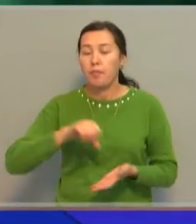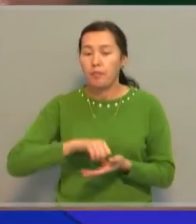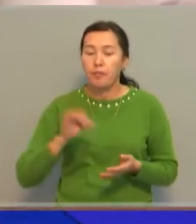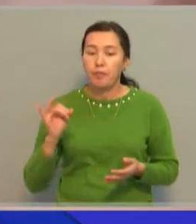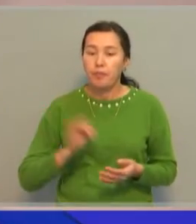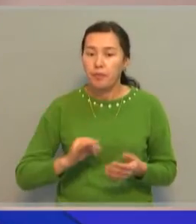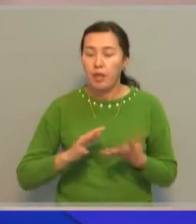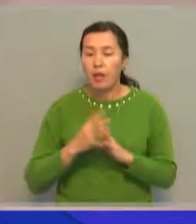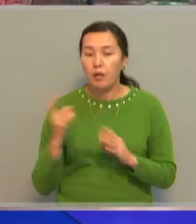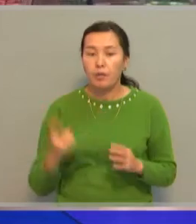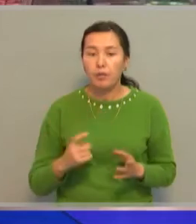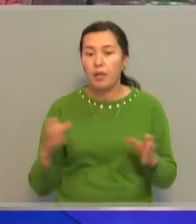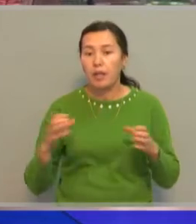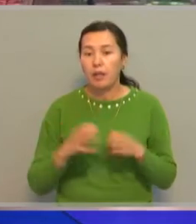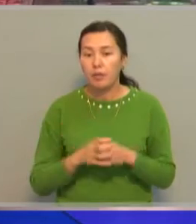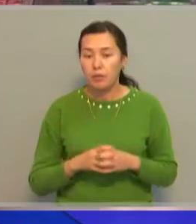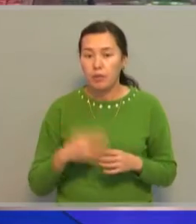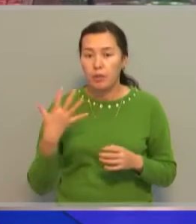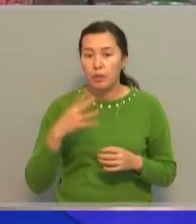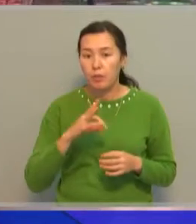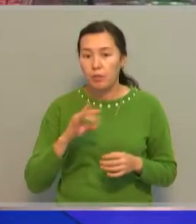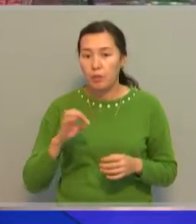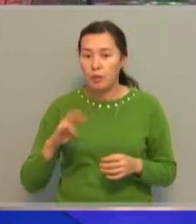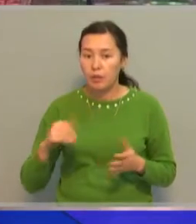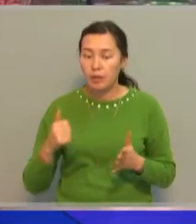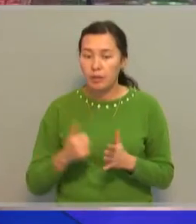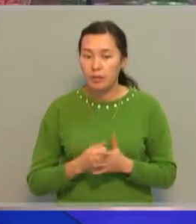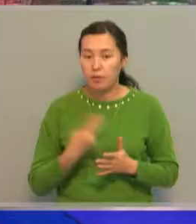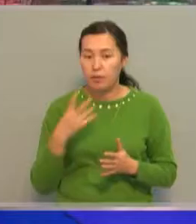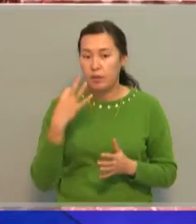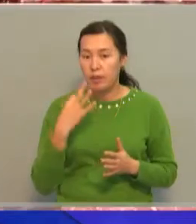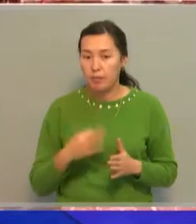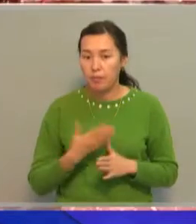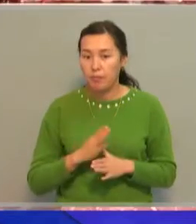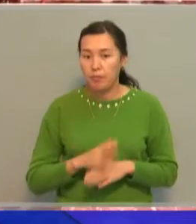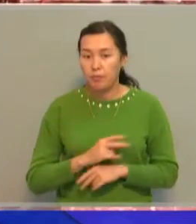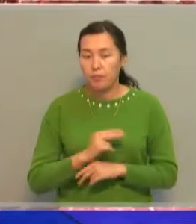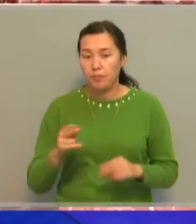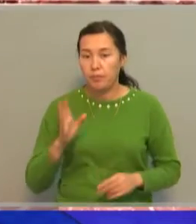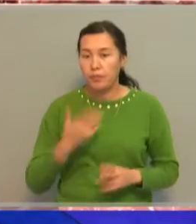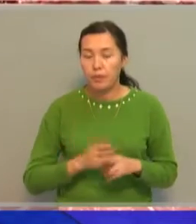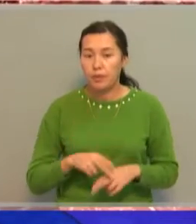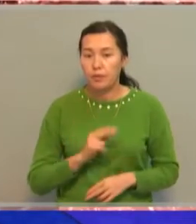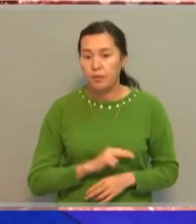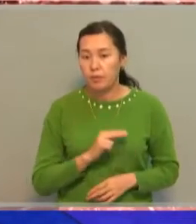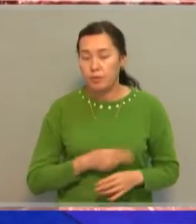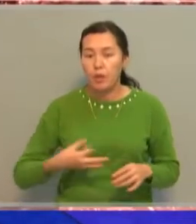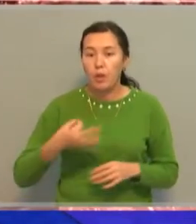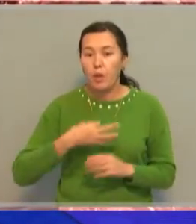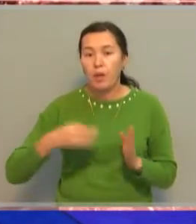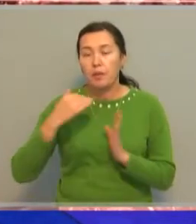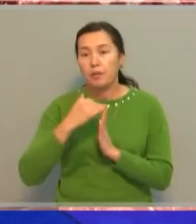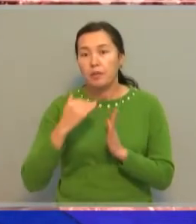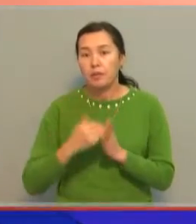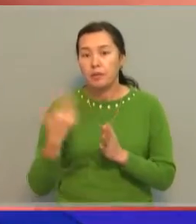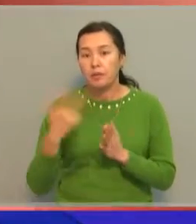қатысушыларына және ауыл шаруашылық кооперативтеріне 50 миллион теңгеге дейін 2%-бен несие берілмек. Осы іскер қала өңірлік